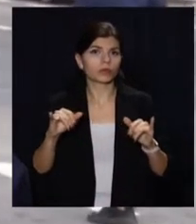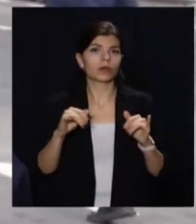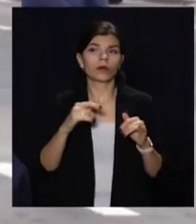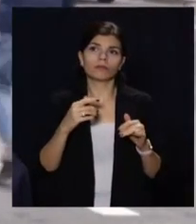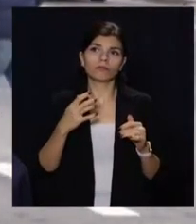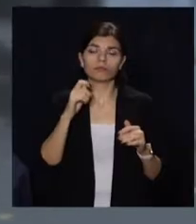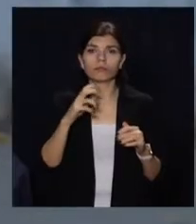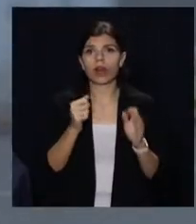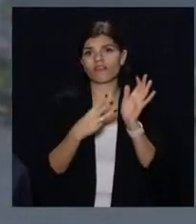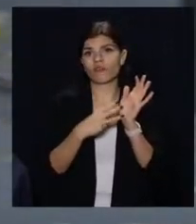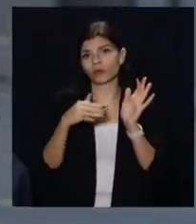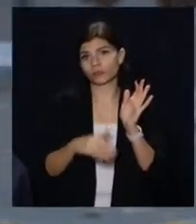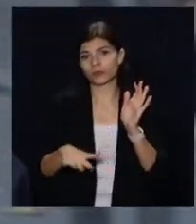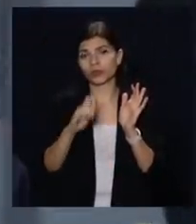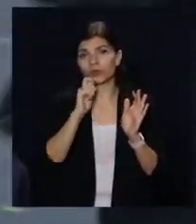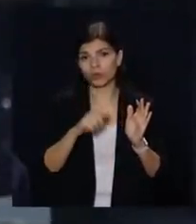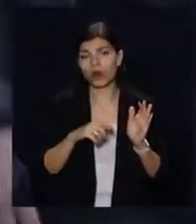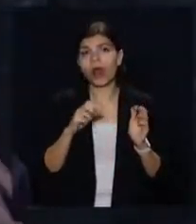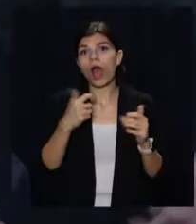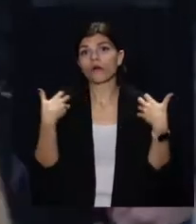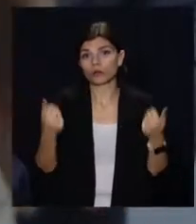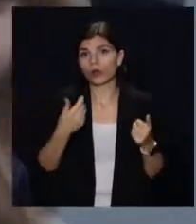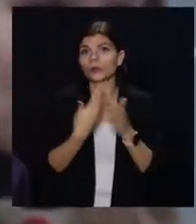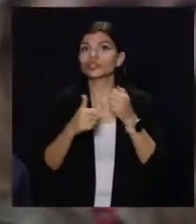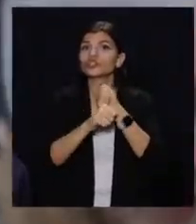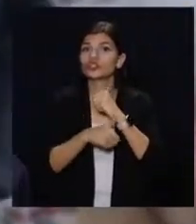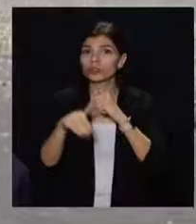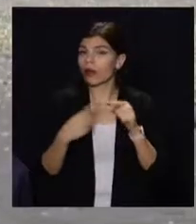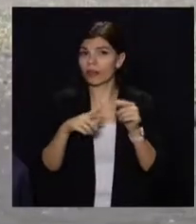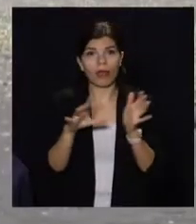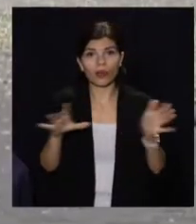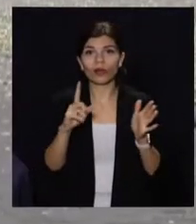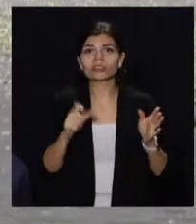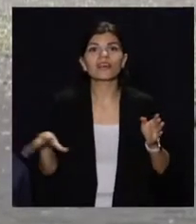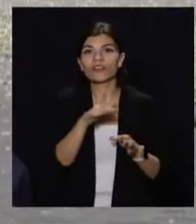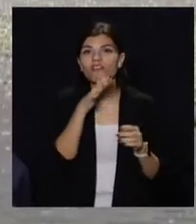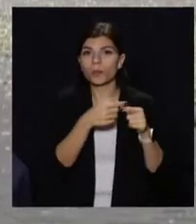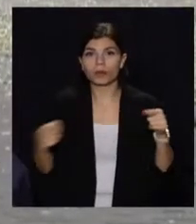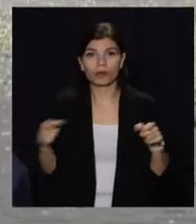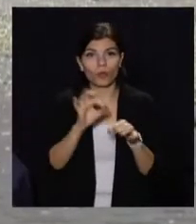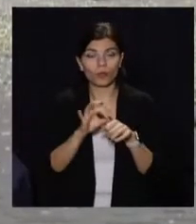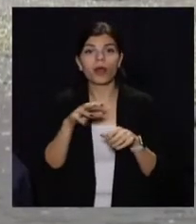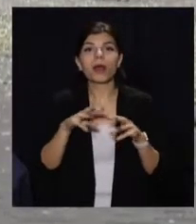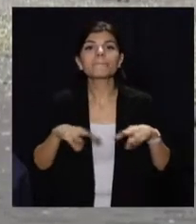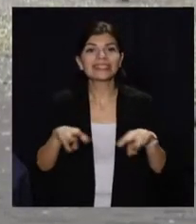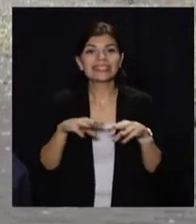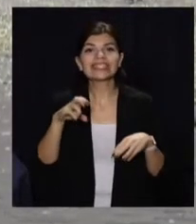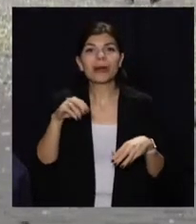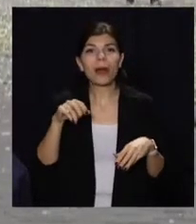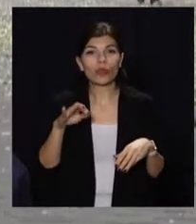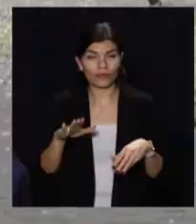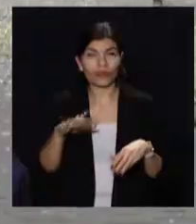8 тисяч осіб. Натомість одужало понад 16 тисяч. Це рекорд за увесь час пандемії. Міністр охорони здоров'я Максим